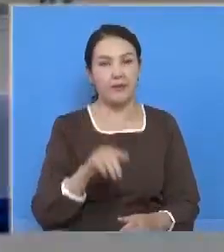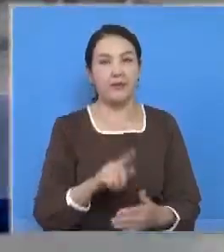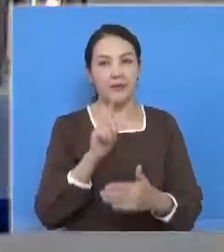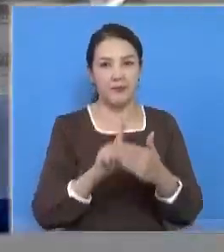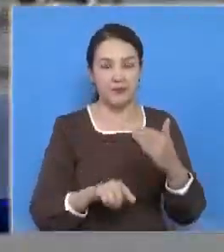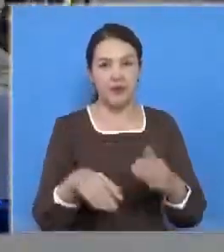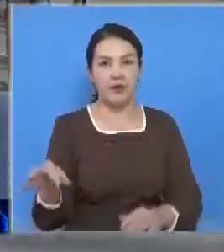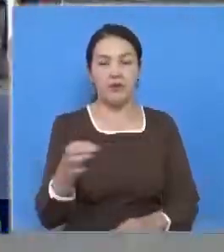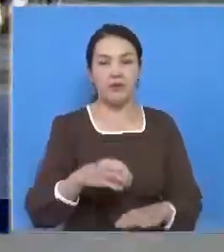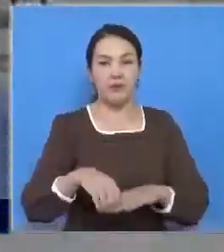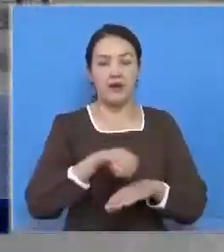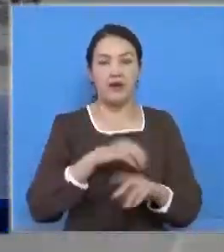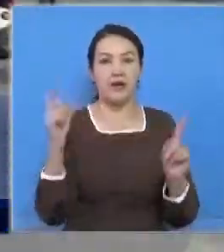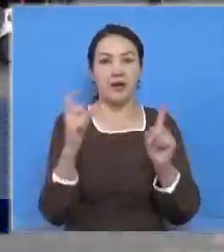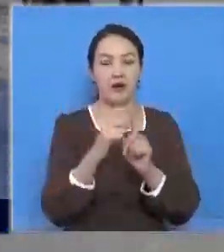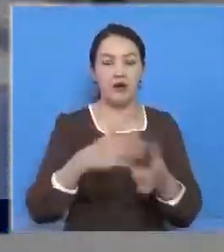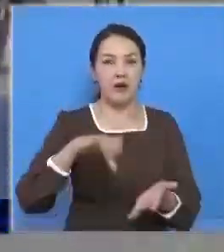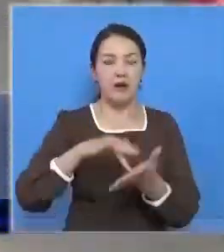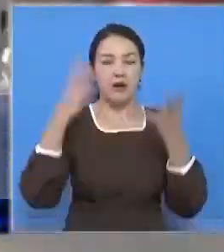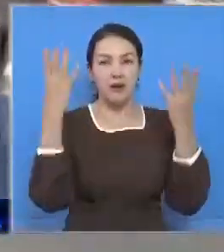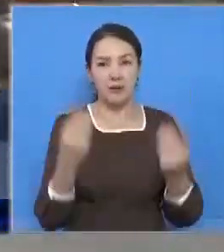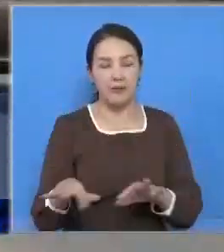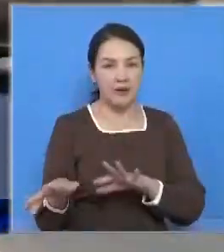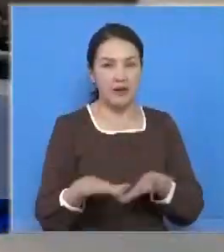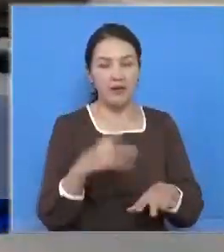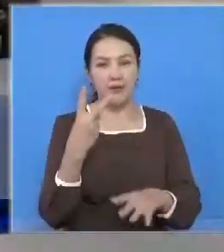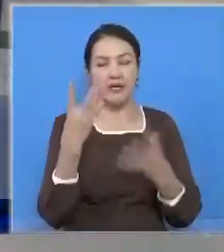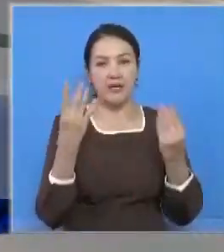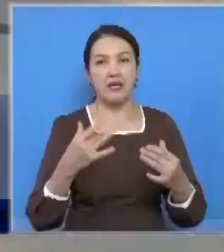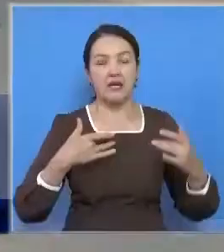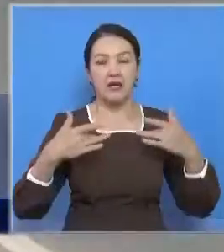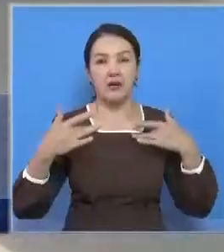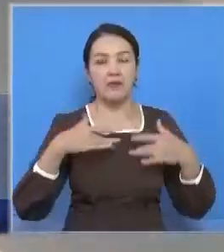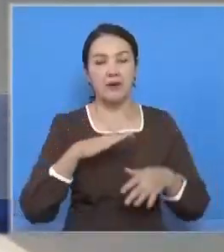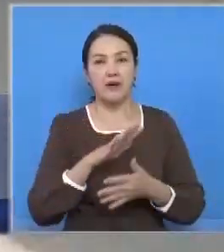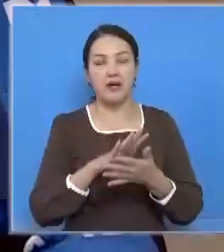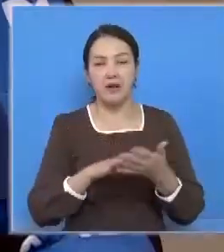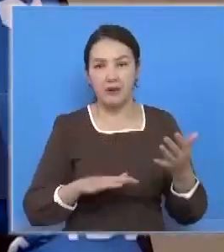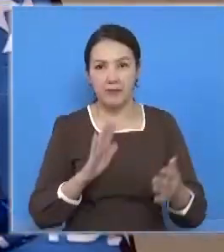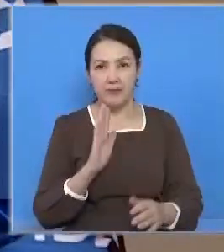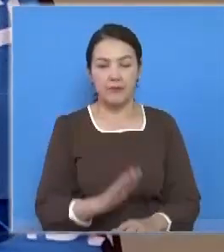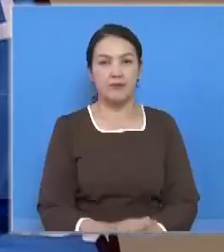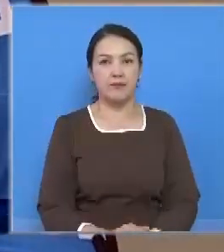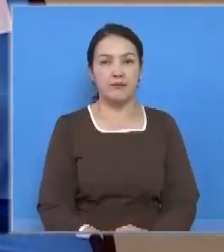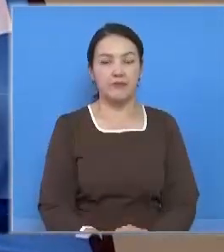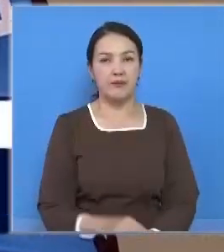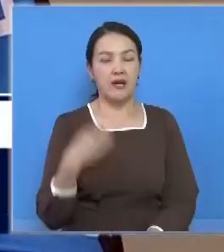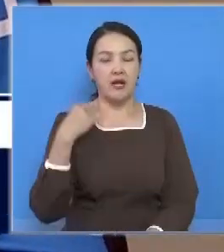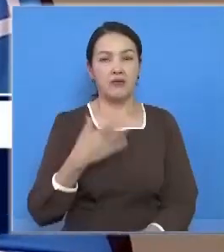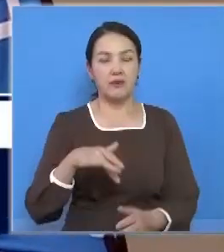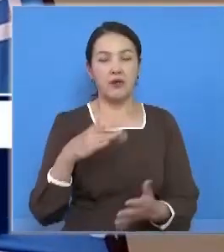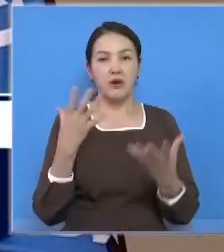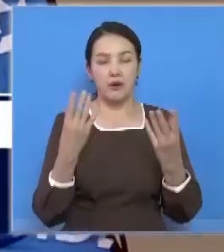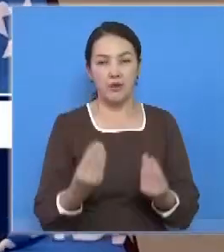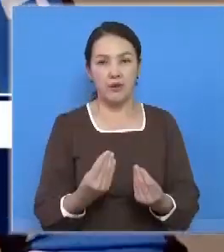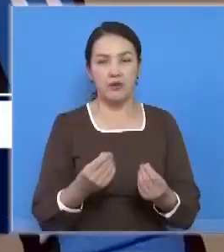жоқ. Облыс әкімінің сөзінше, қала күніне арналған шаралар 1-2 күндік концерттік кештермен шектелмейді. Ақтөбе күні тек қана той